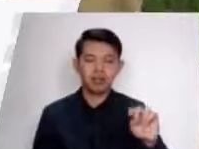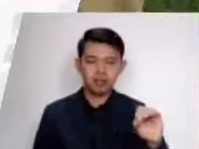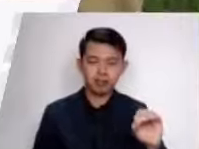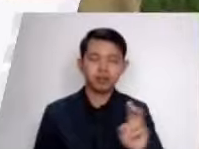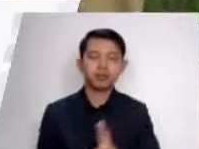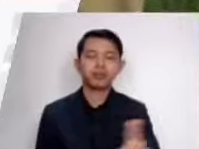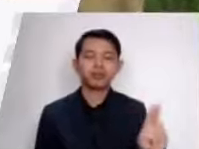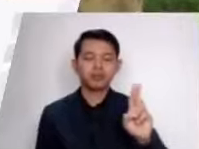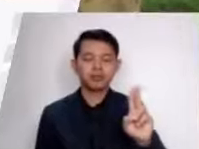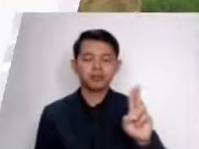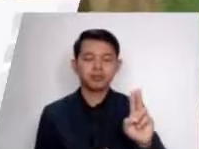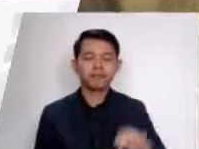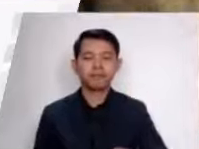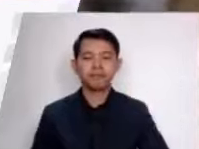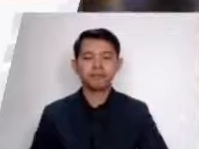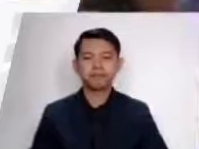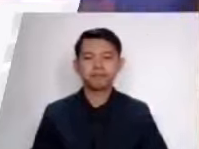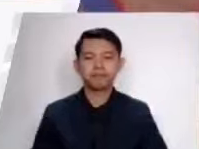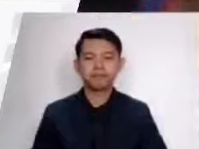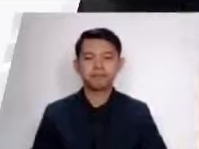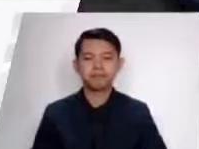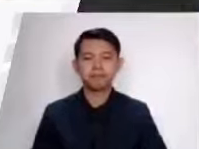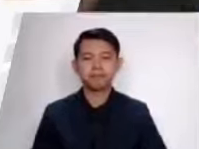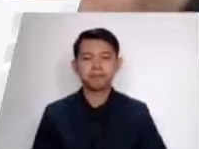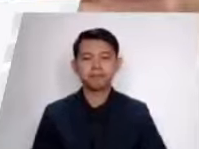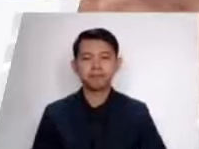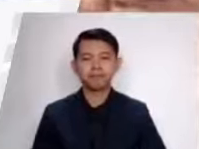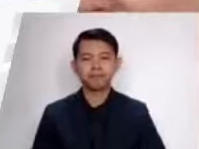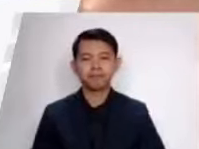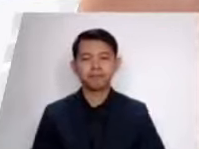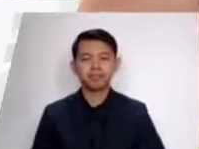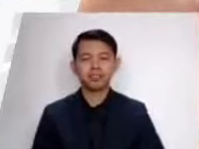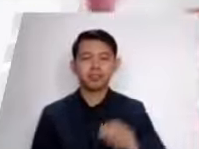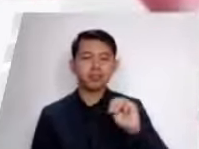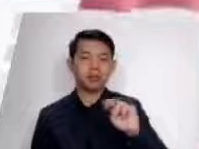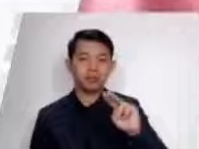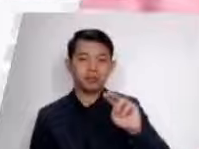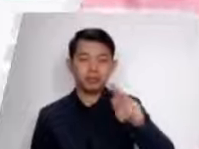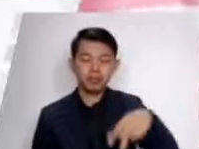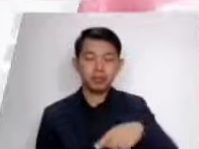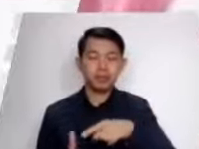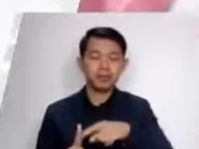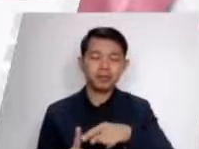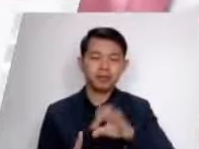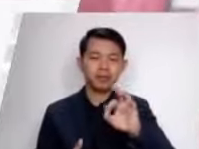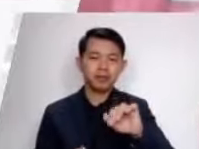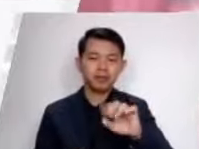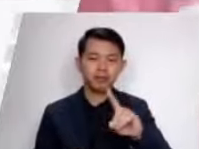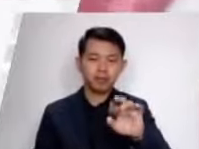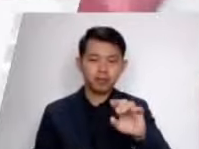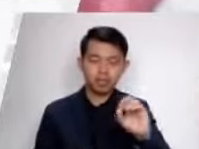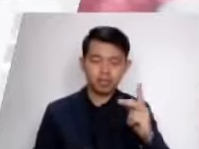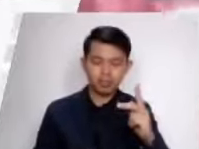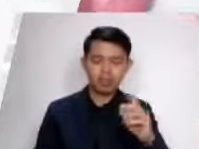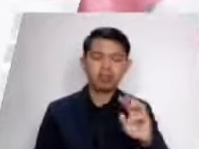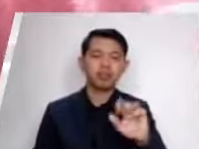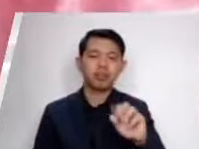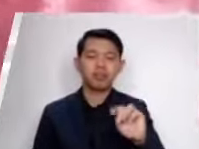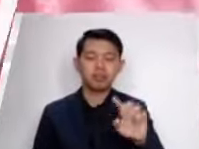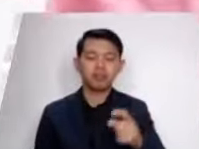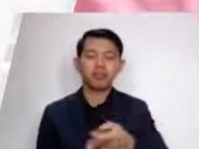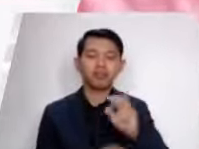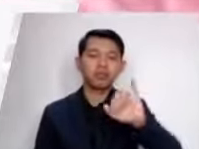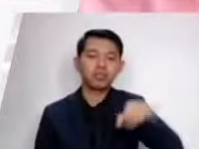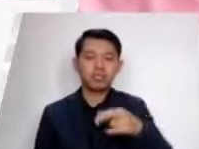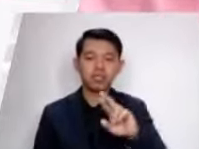points. Kinilala bilang most valuable player sa senior division si Frederick Ramirez ng JRU. Sa junior